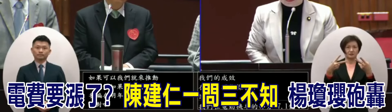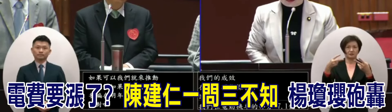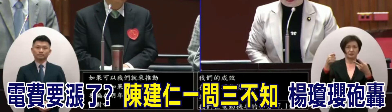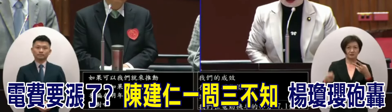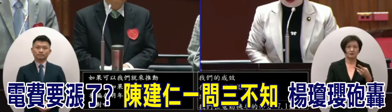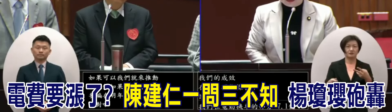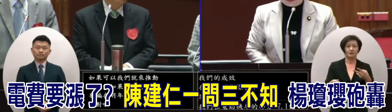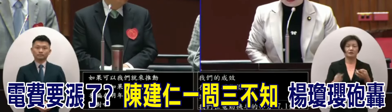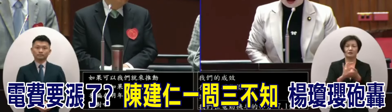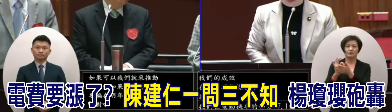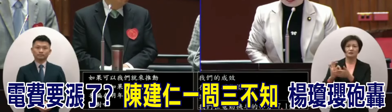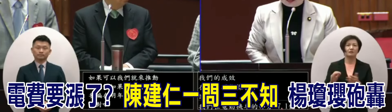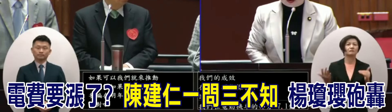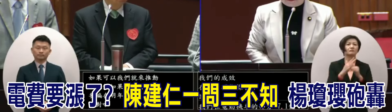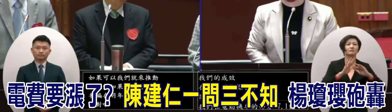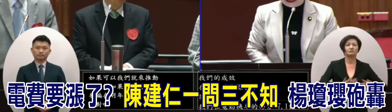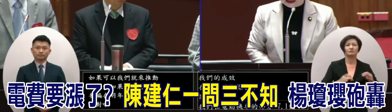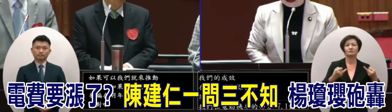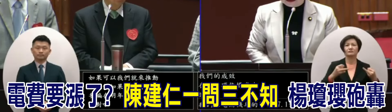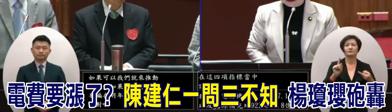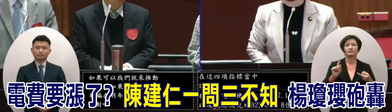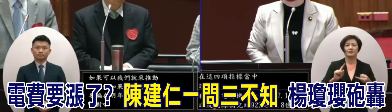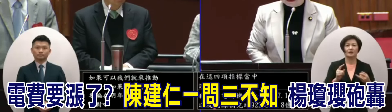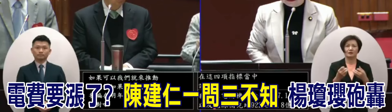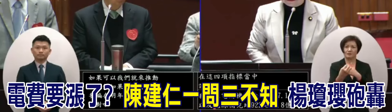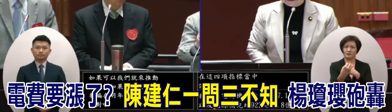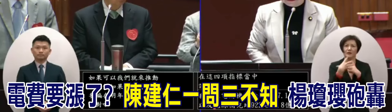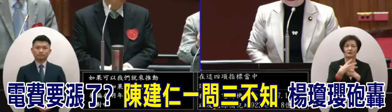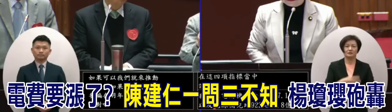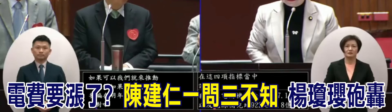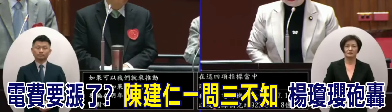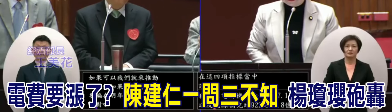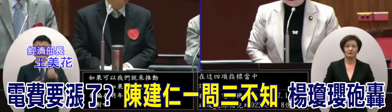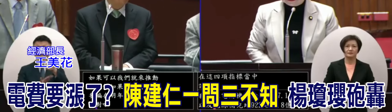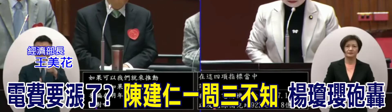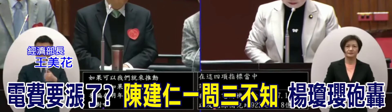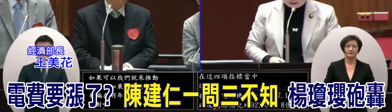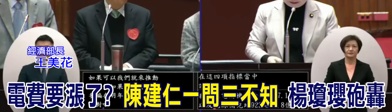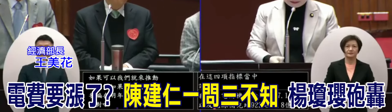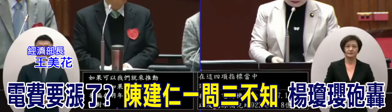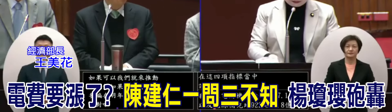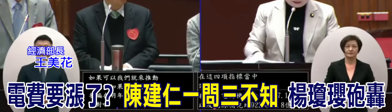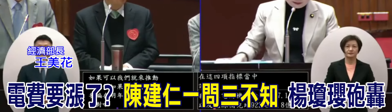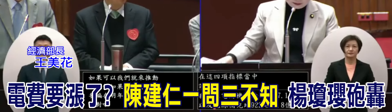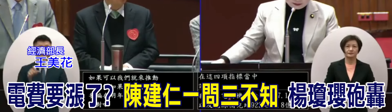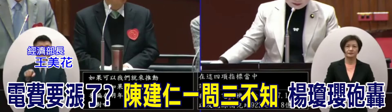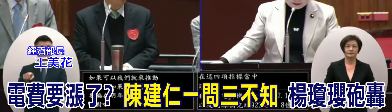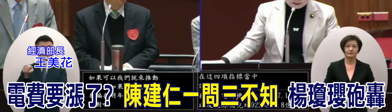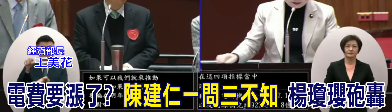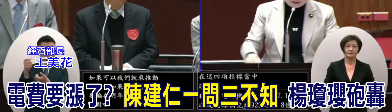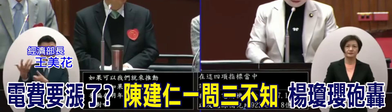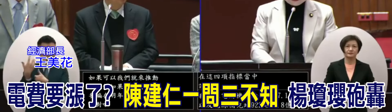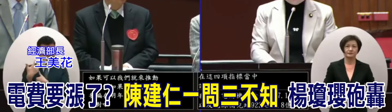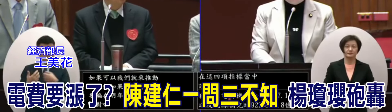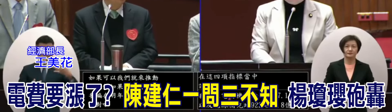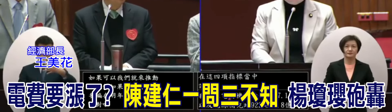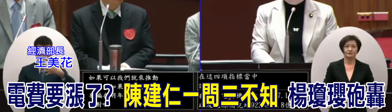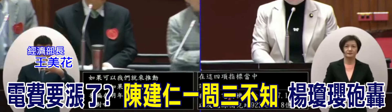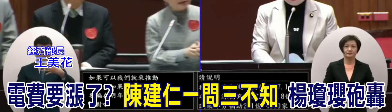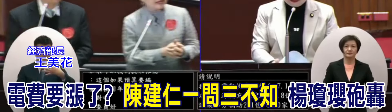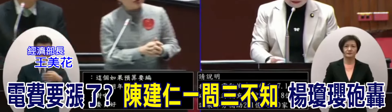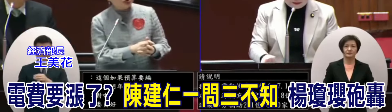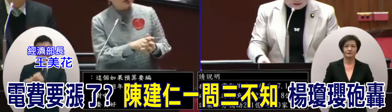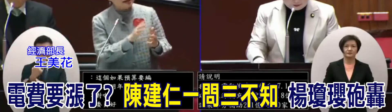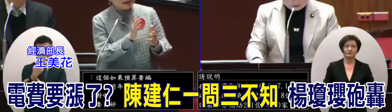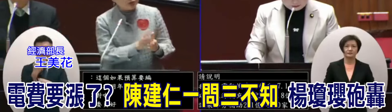前的成效如何？请告诉我比例。 哎，委员好，那因为委员提这个，我们这个都有在积极